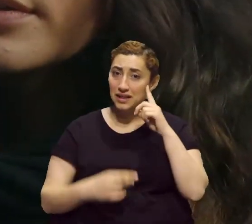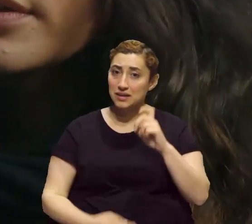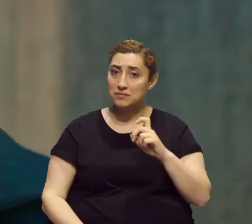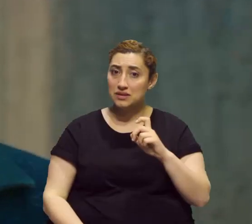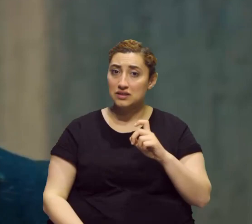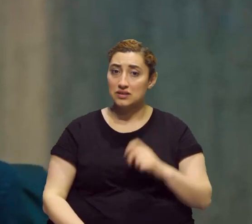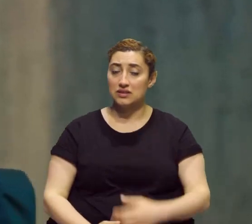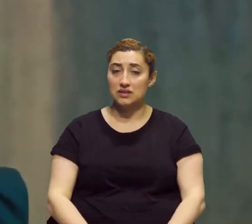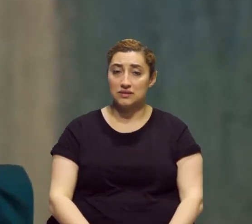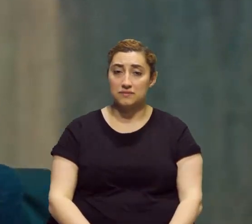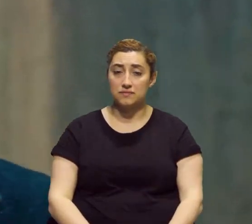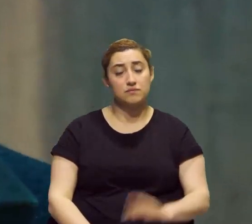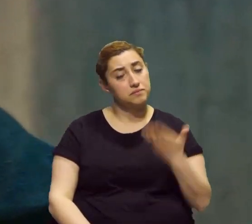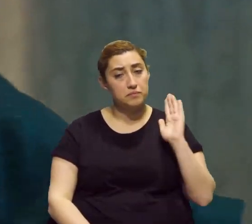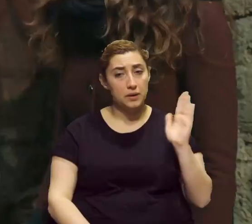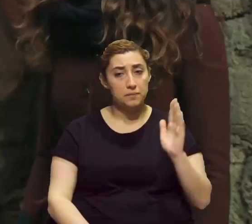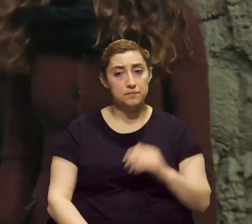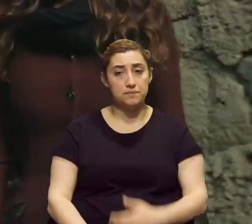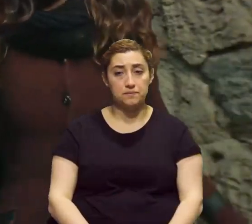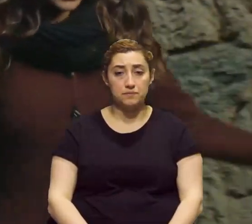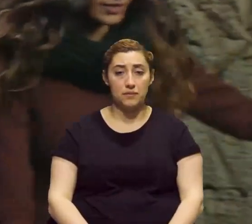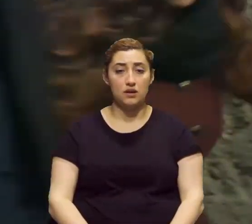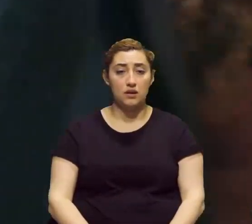miyiz? Gidelim.